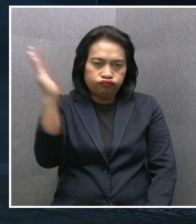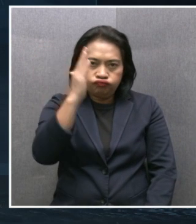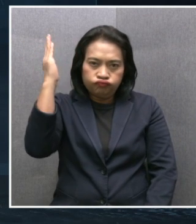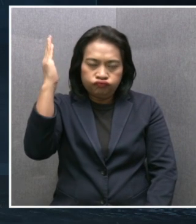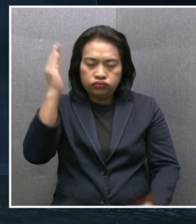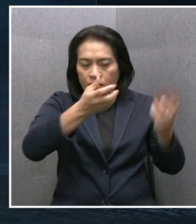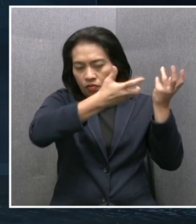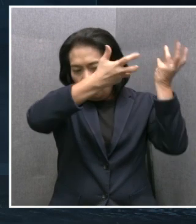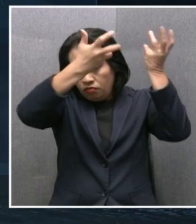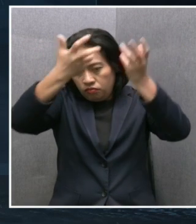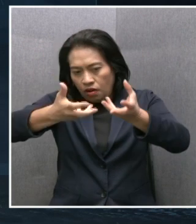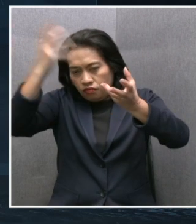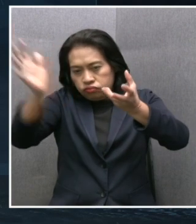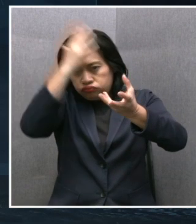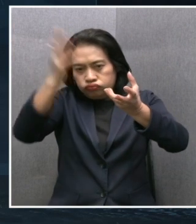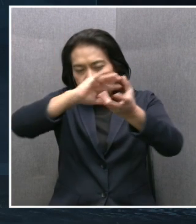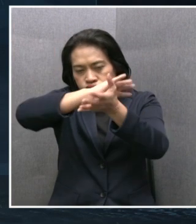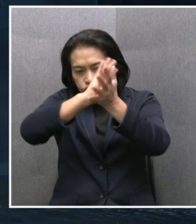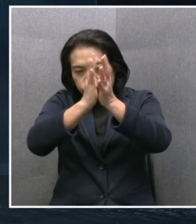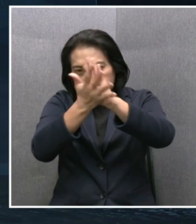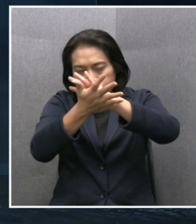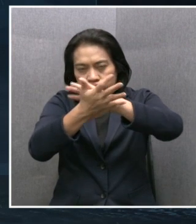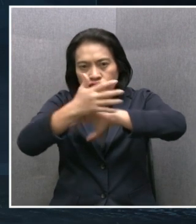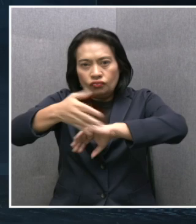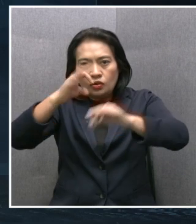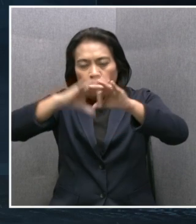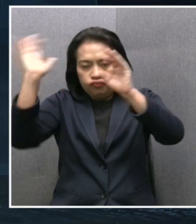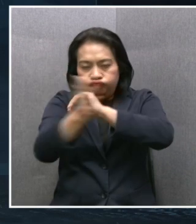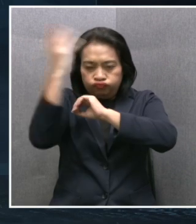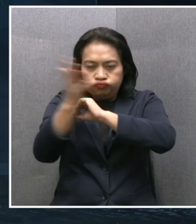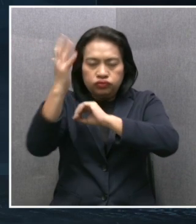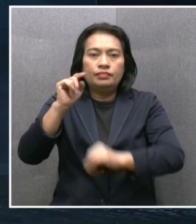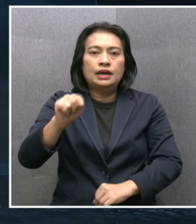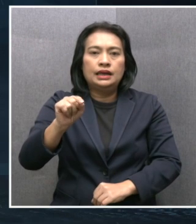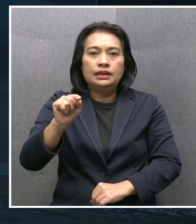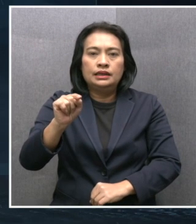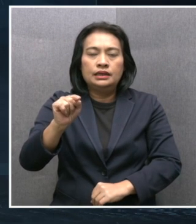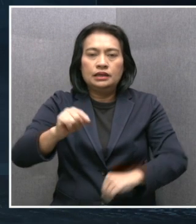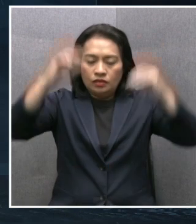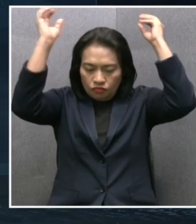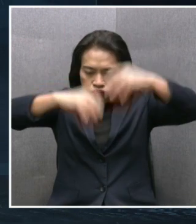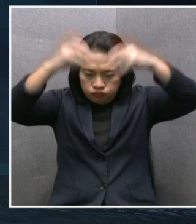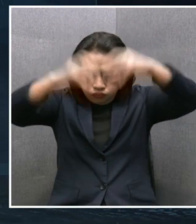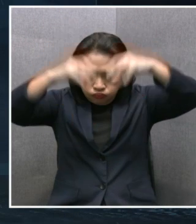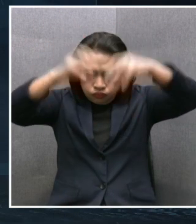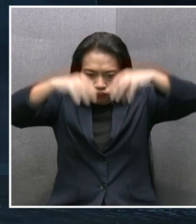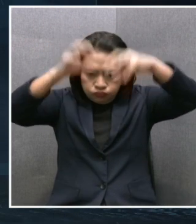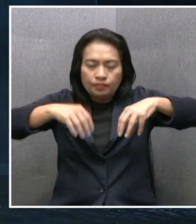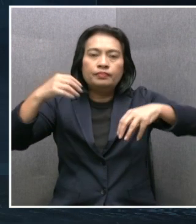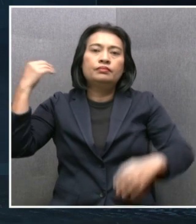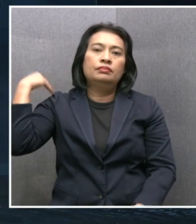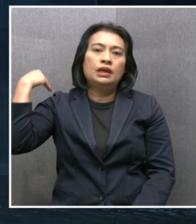ำทวีกำลังเป็นพายุดิเพรสชันโซนร้อนและไต้ฝุ่นค่ะซึ่งจะส่งผลให้มีฝนตกหนักถึงหนักมากในหลายพื้น